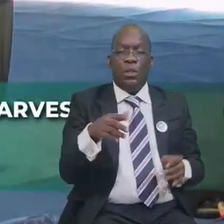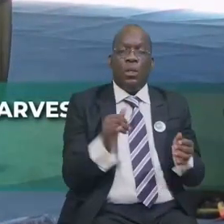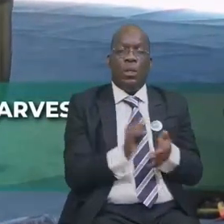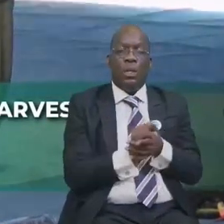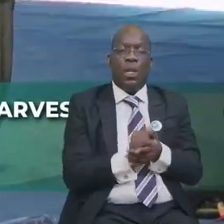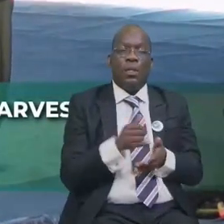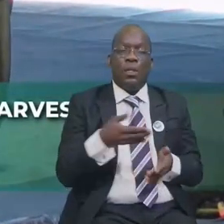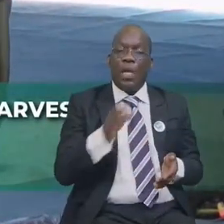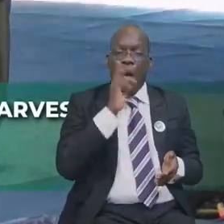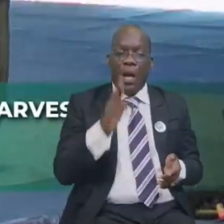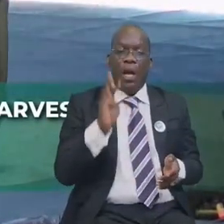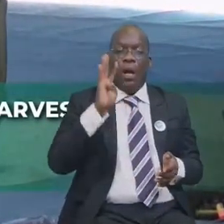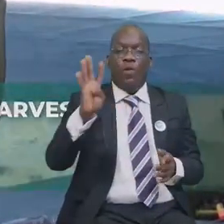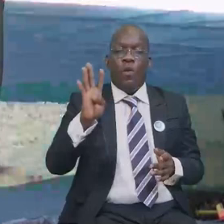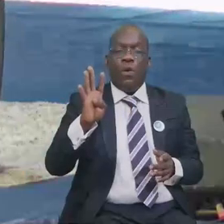la moisson.